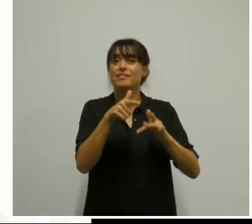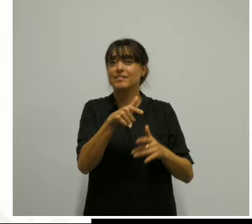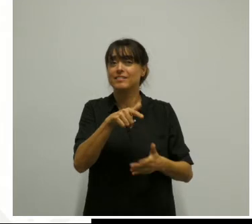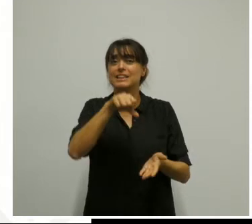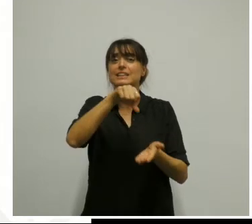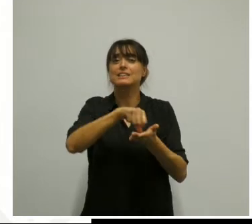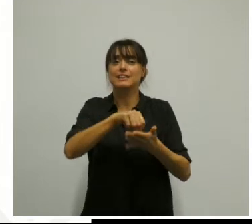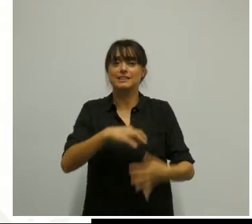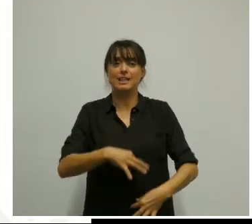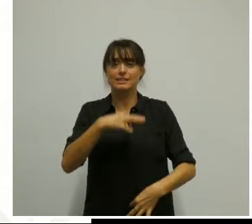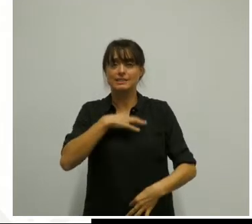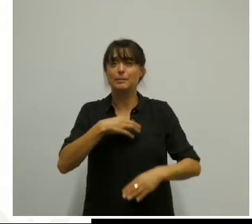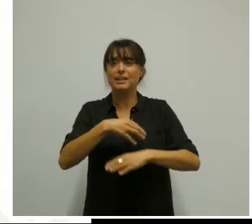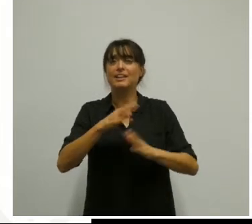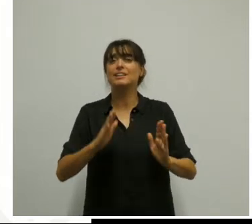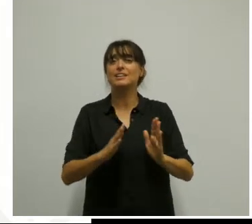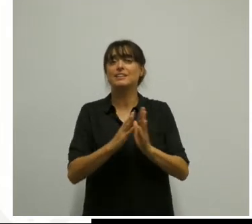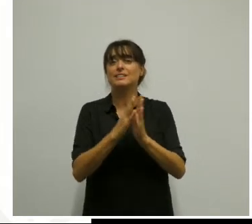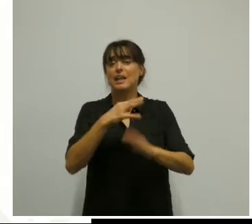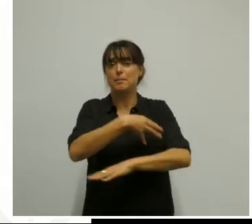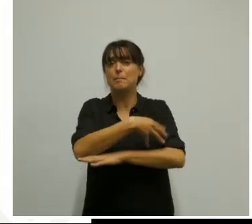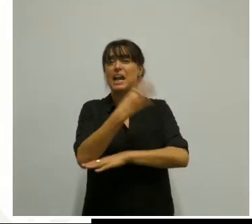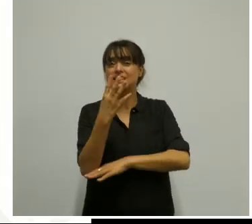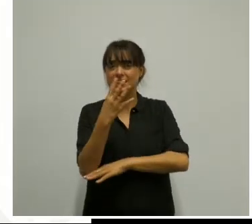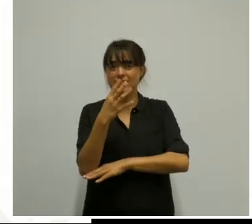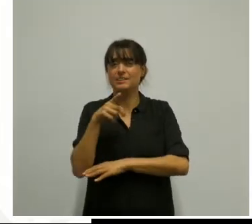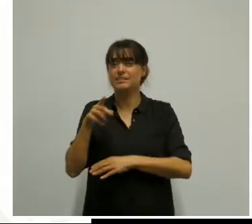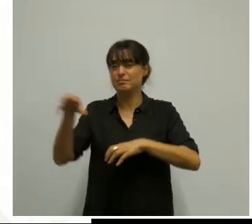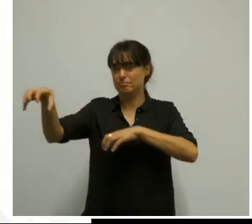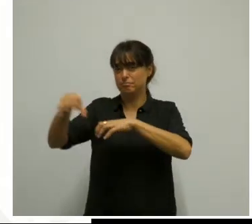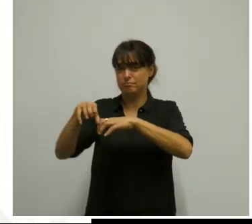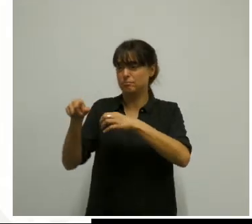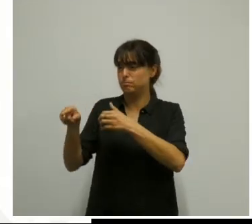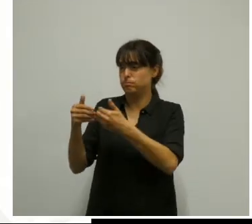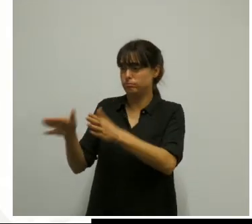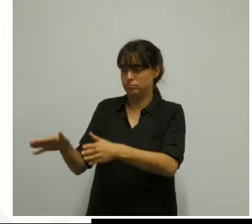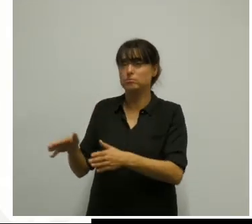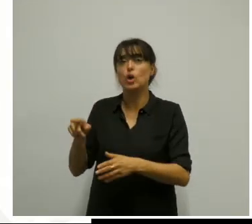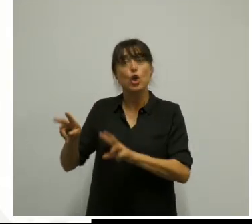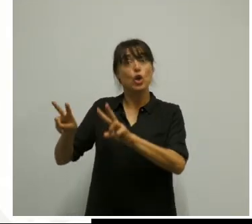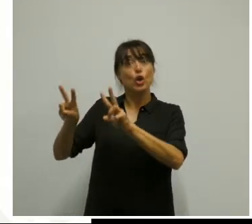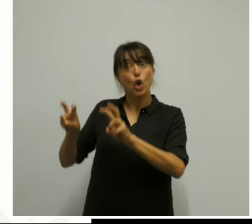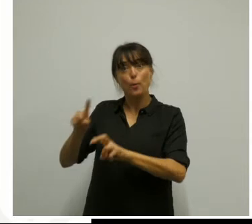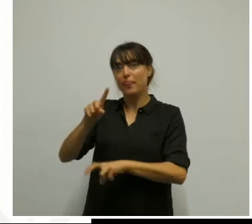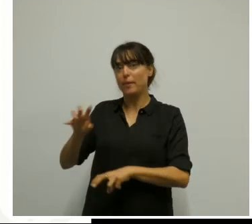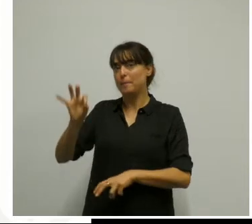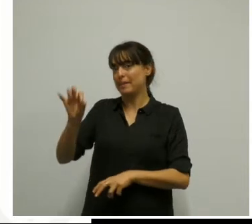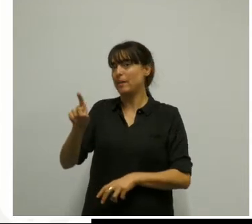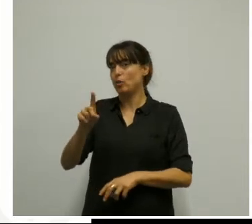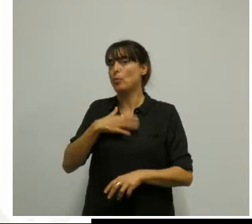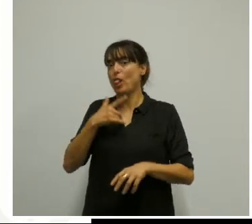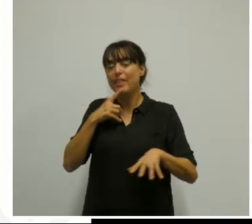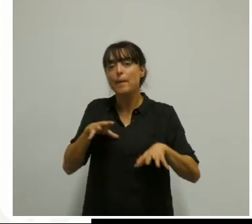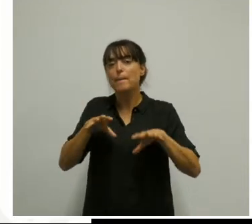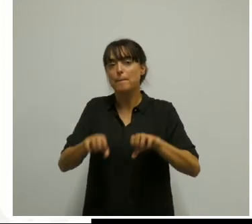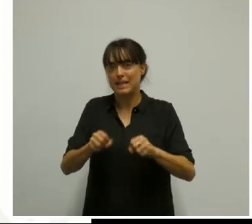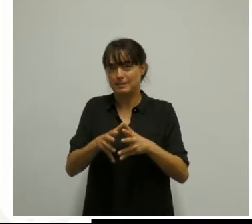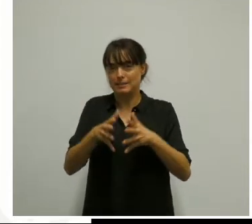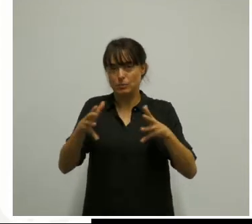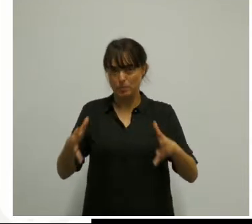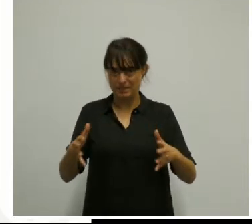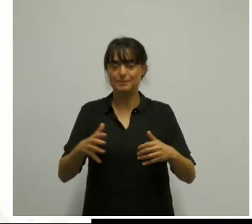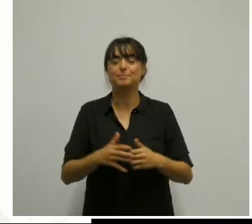Cívic de Sant Martí. Per tant, s'augmentaran unes quantes places, no serà una nova completament, sinó que s'augmenten places. I, com sempre,